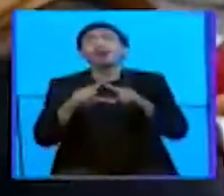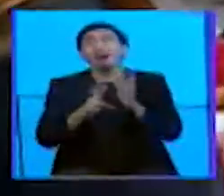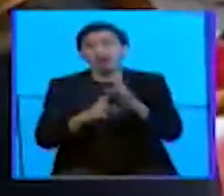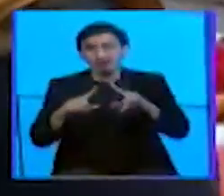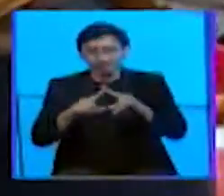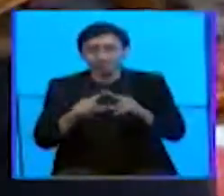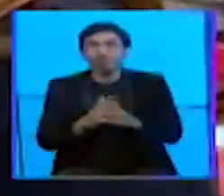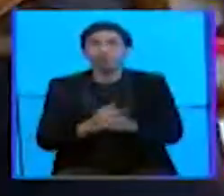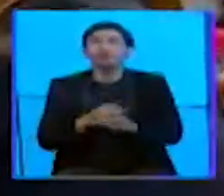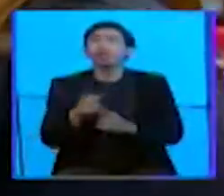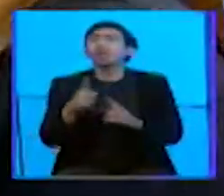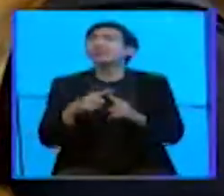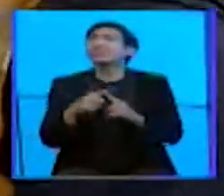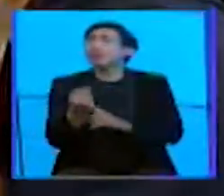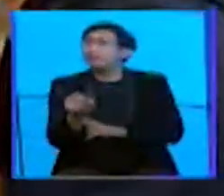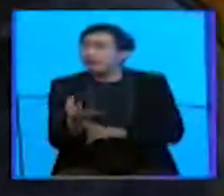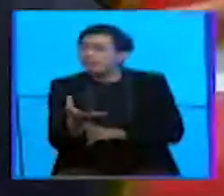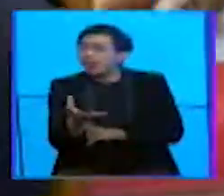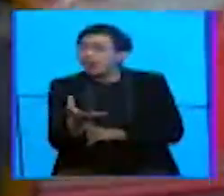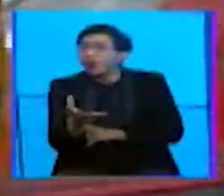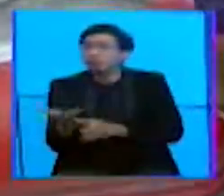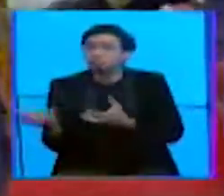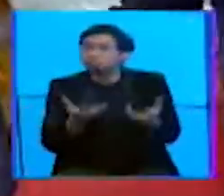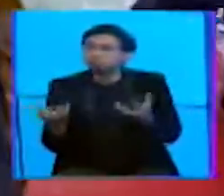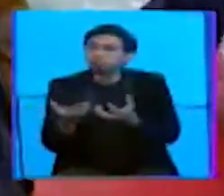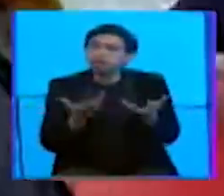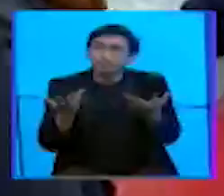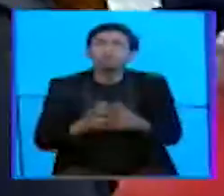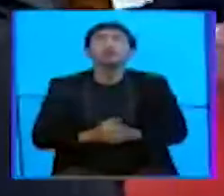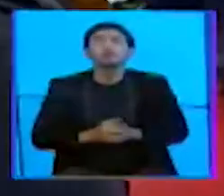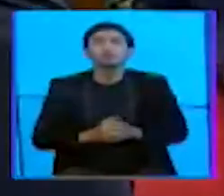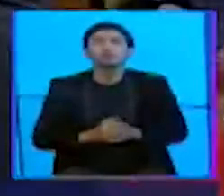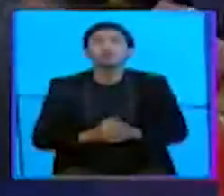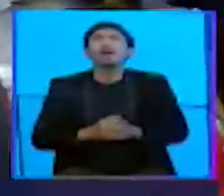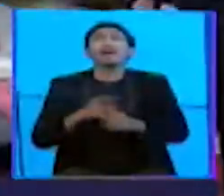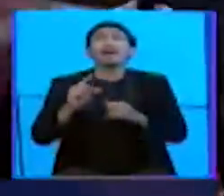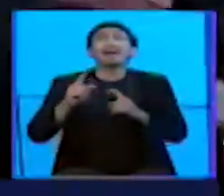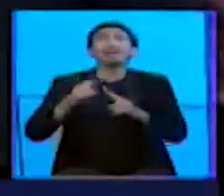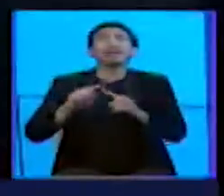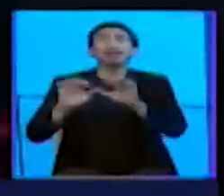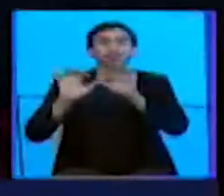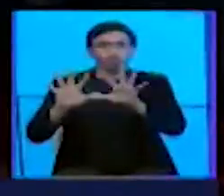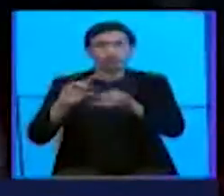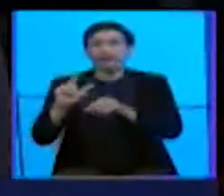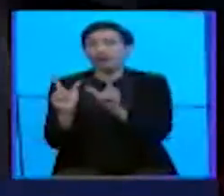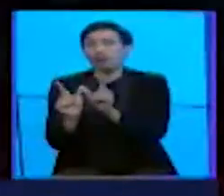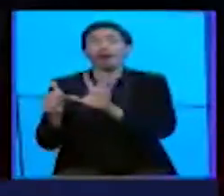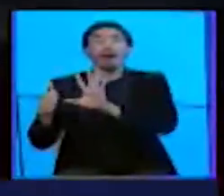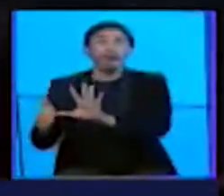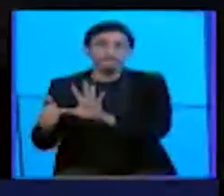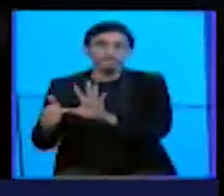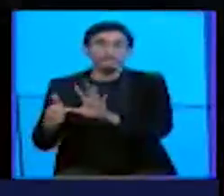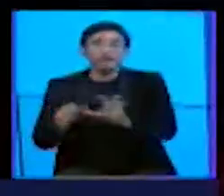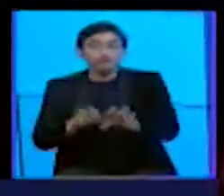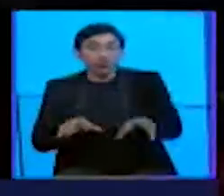mana Bu? Dan apa saja yang diselamatkan barang-barang? Ini RT 10 RW 6. Terus yang diselamatkan cuma baju